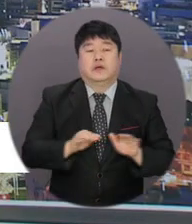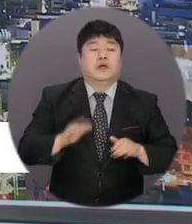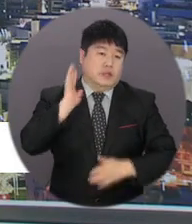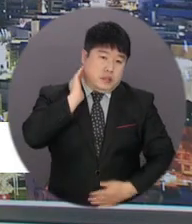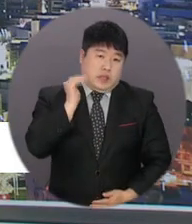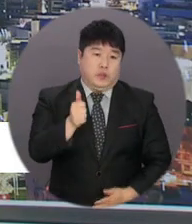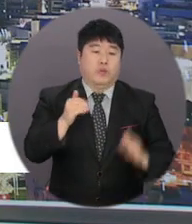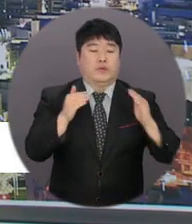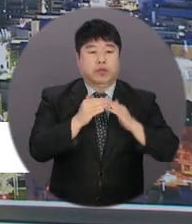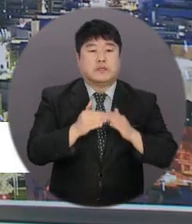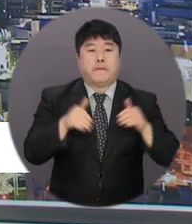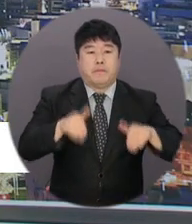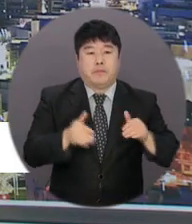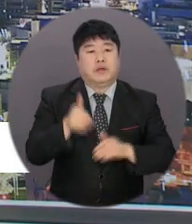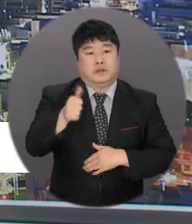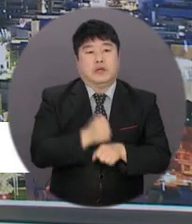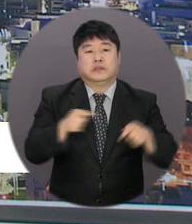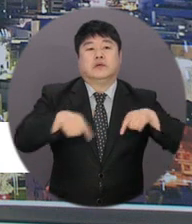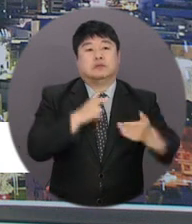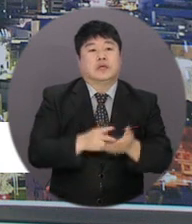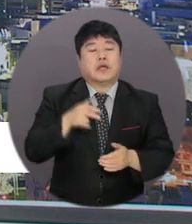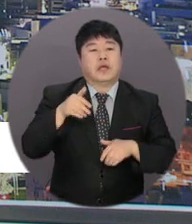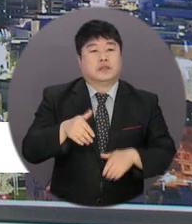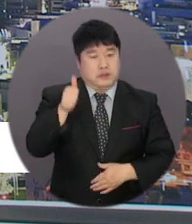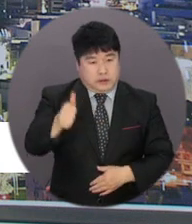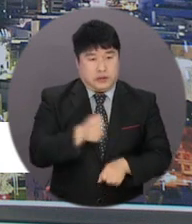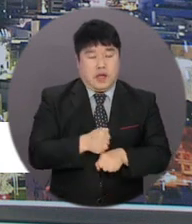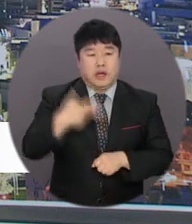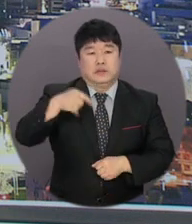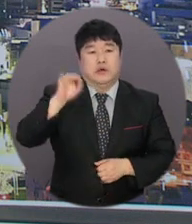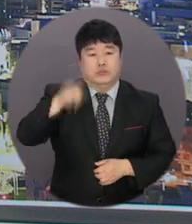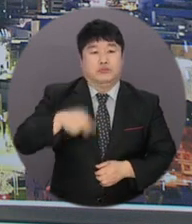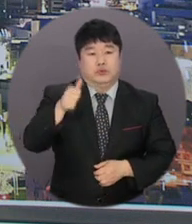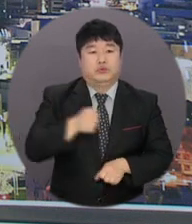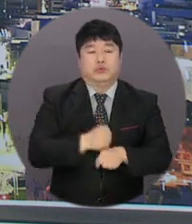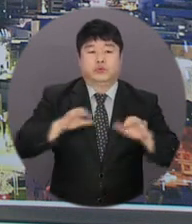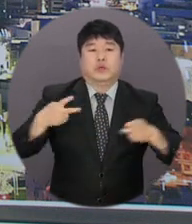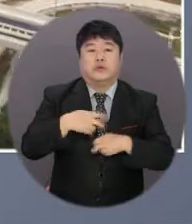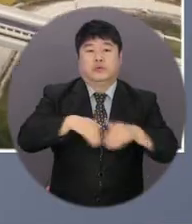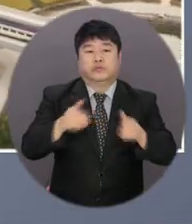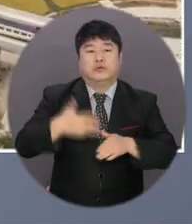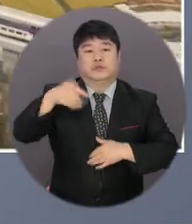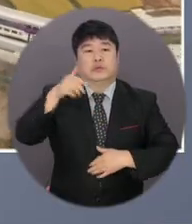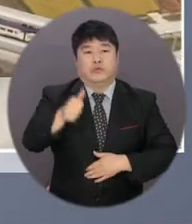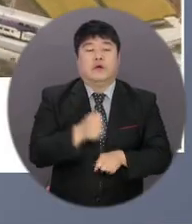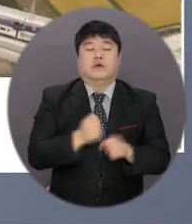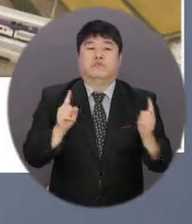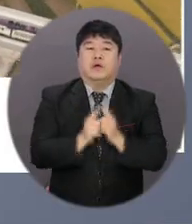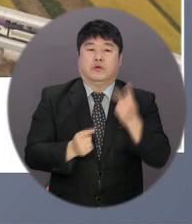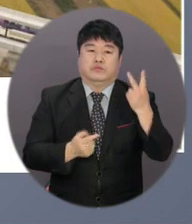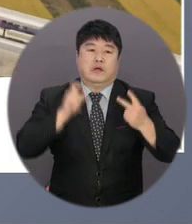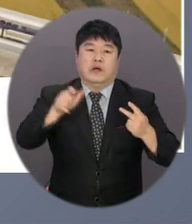청와대 이제 비서실장, 정책실장 그리고 정무수석, 국토부 차관을 만나서 두 가지를